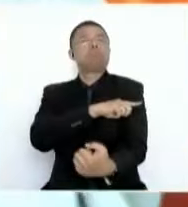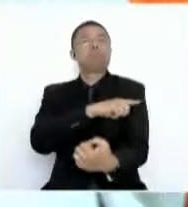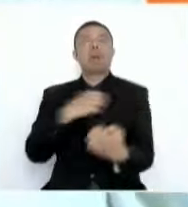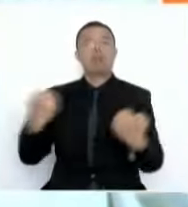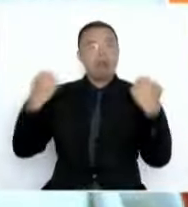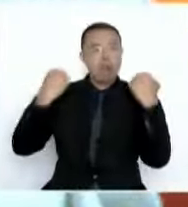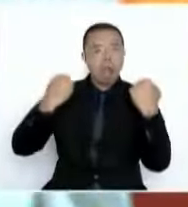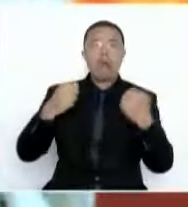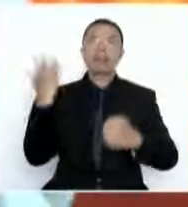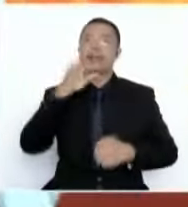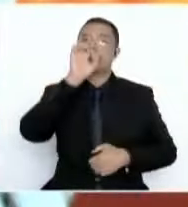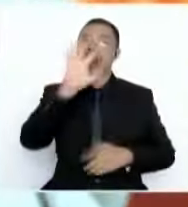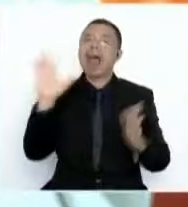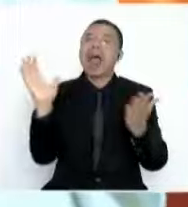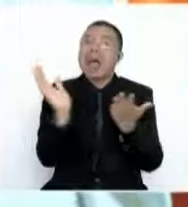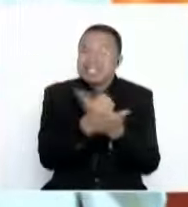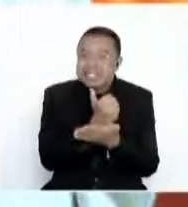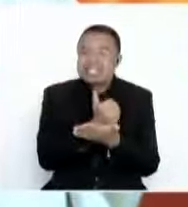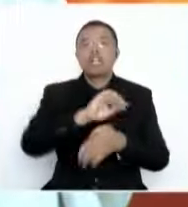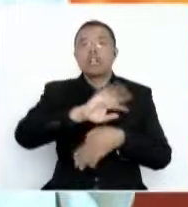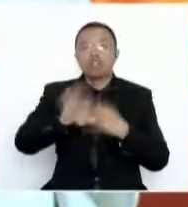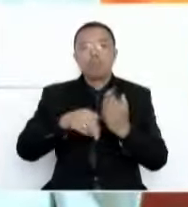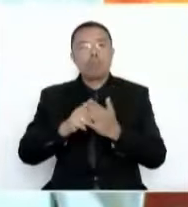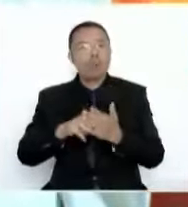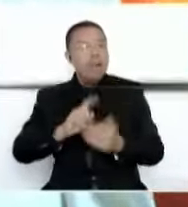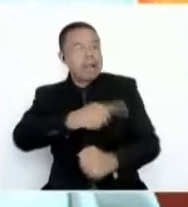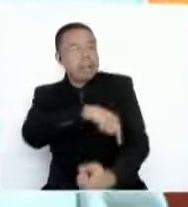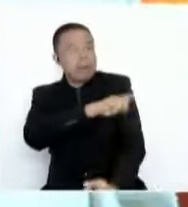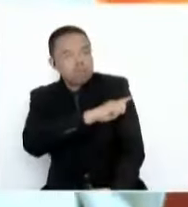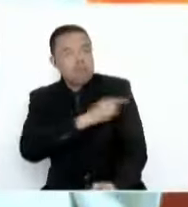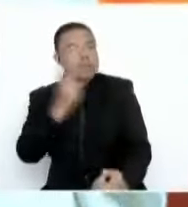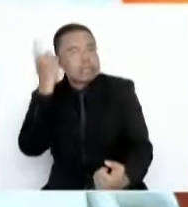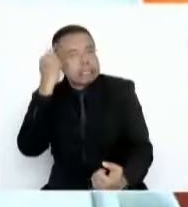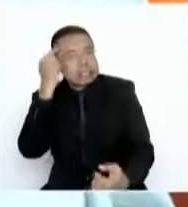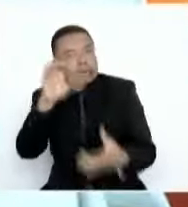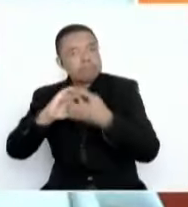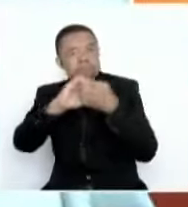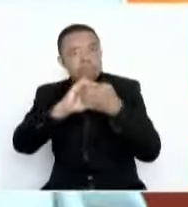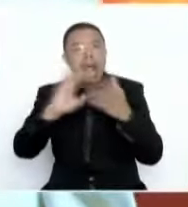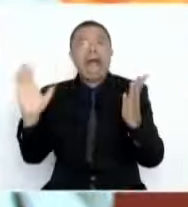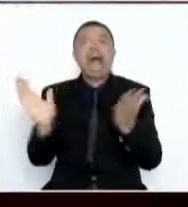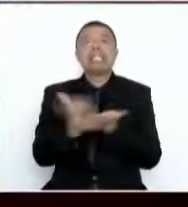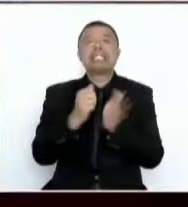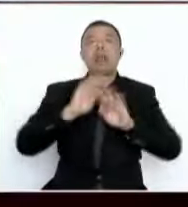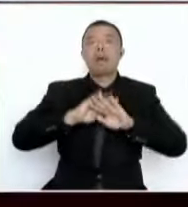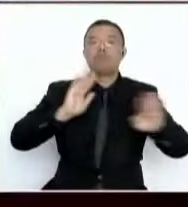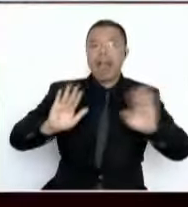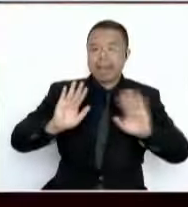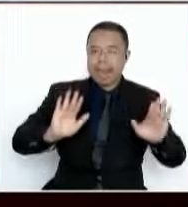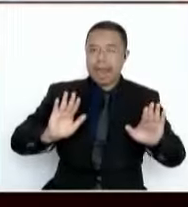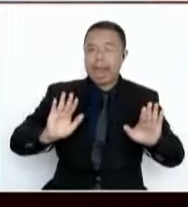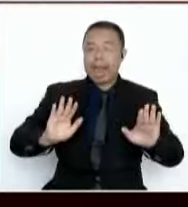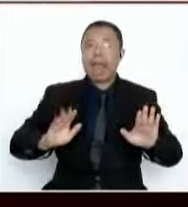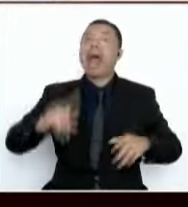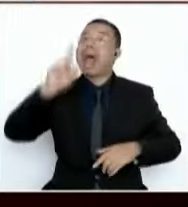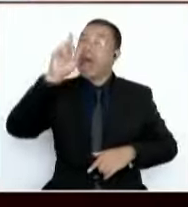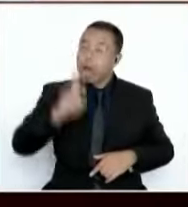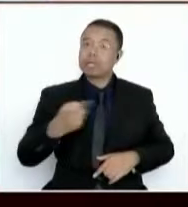disebutkan itu adalah hasil dari sebuah Budi dan daya jadilahuk kebudaah